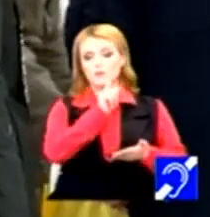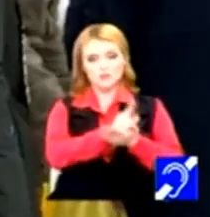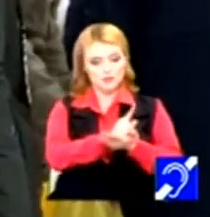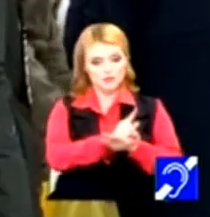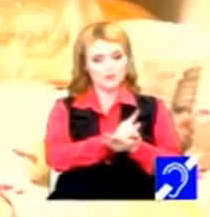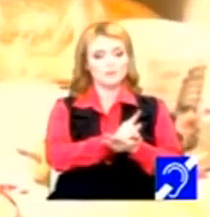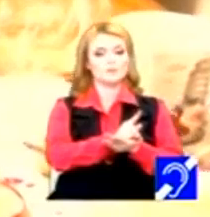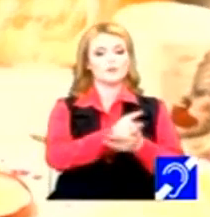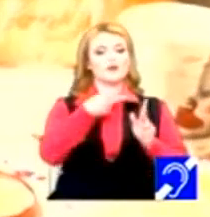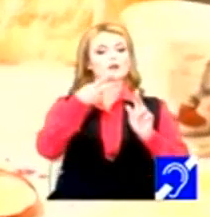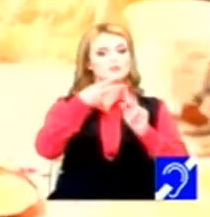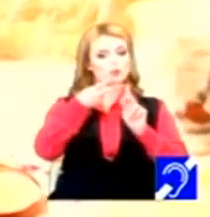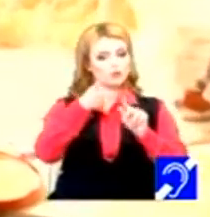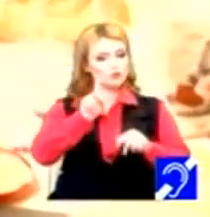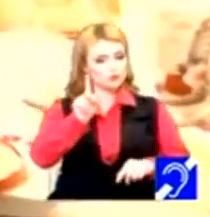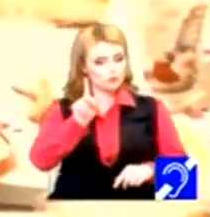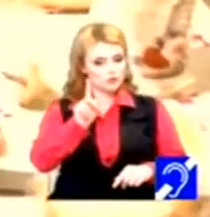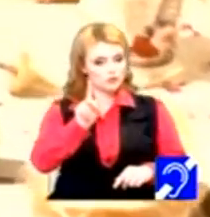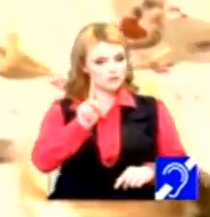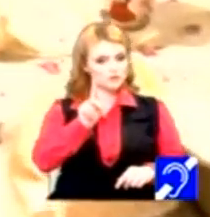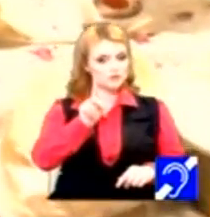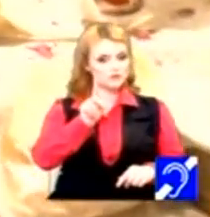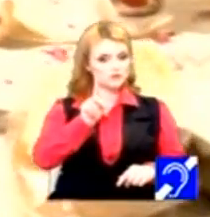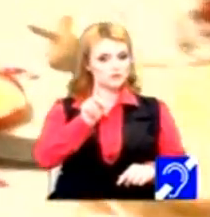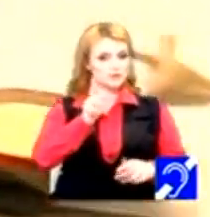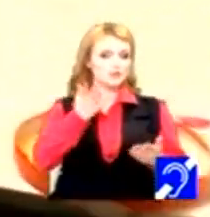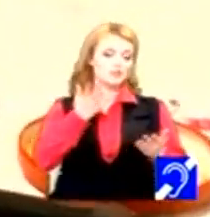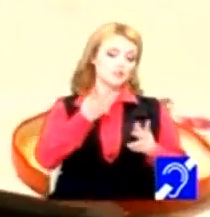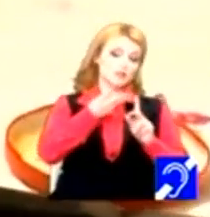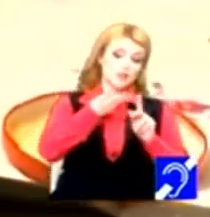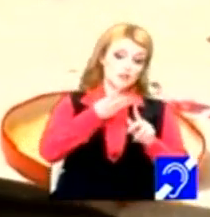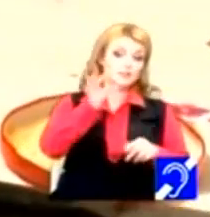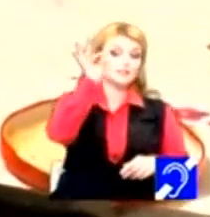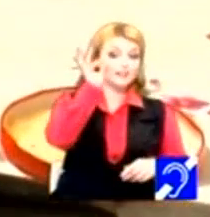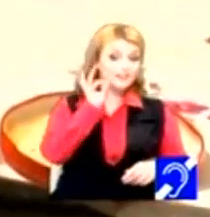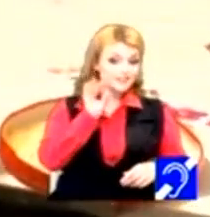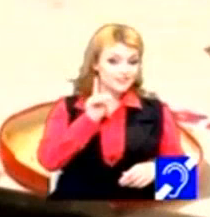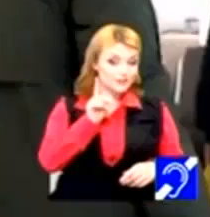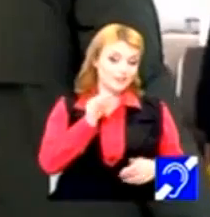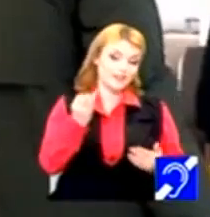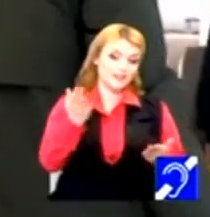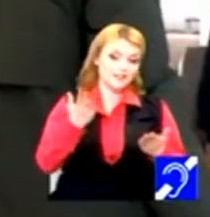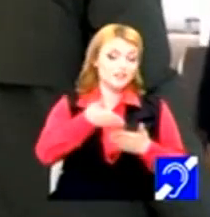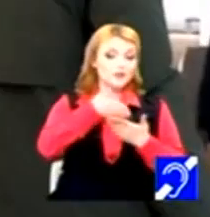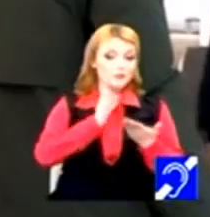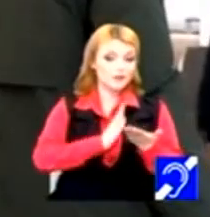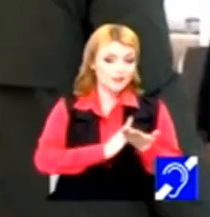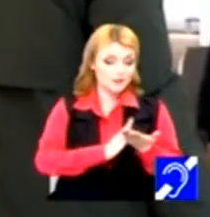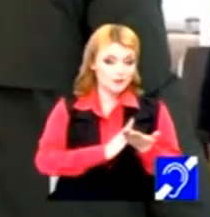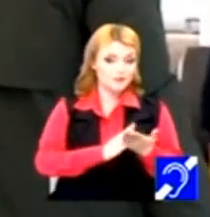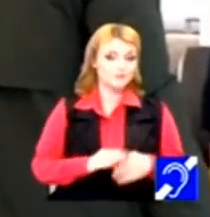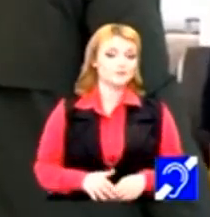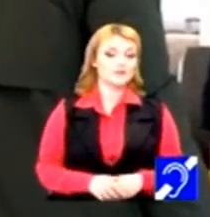supă, un felul doi și un desert și pâinea cea de toate zilele. Produsele necesare